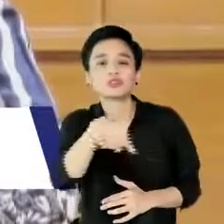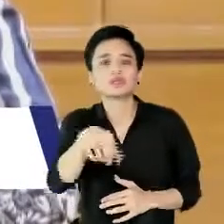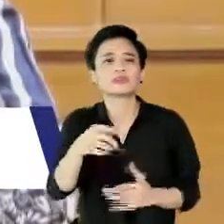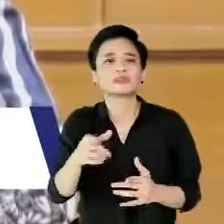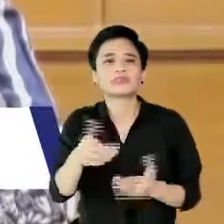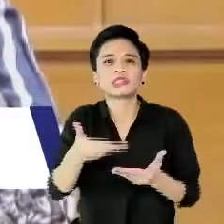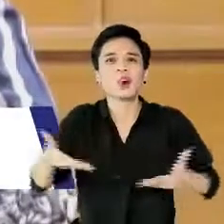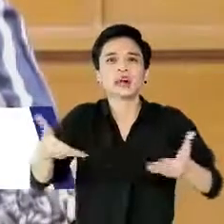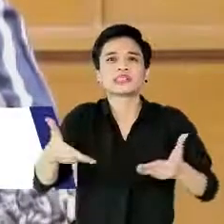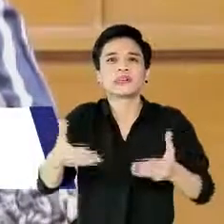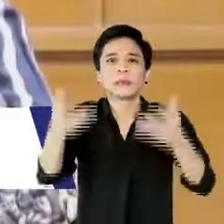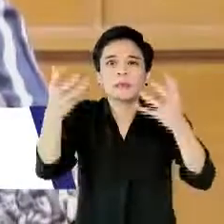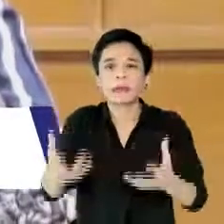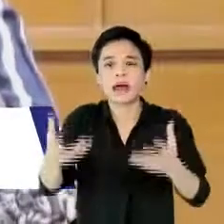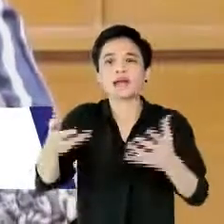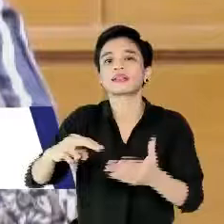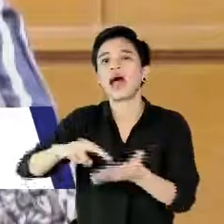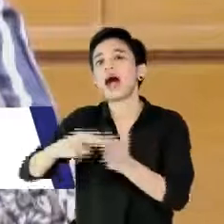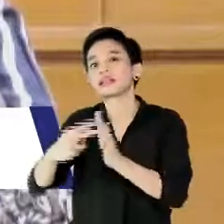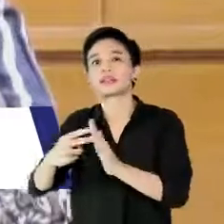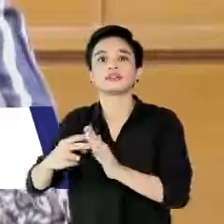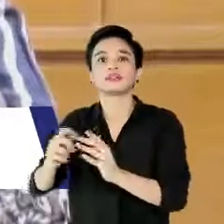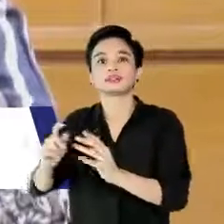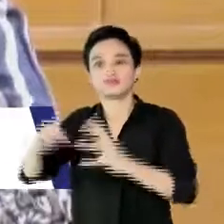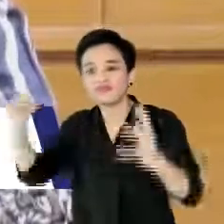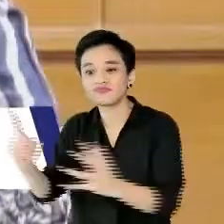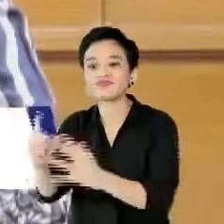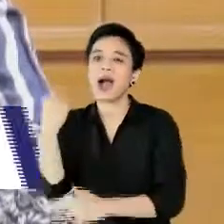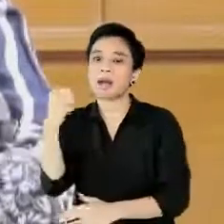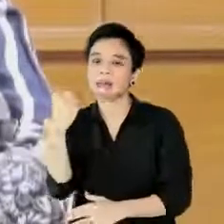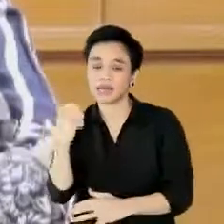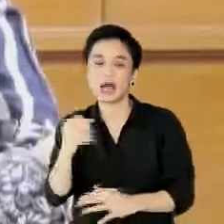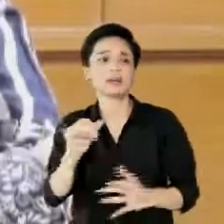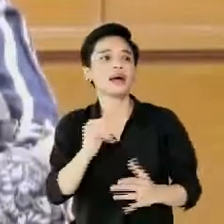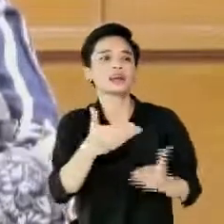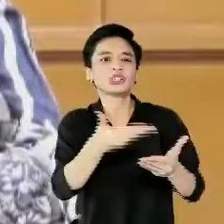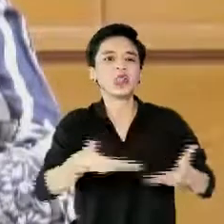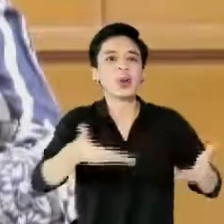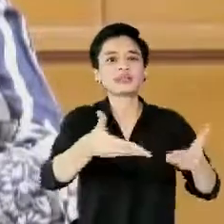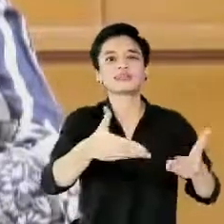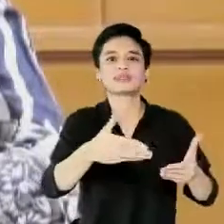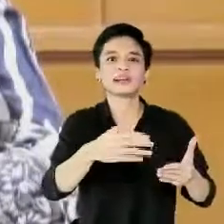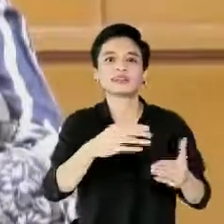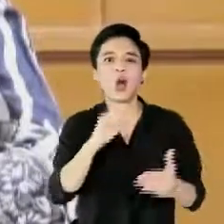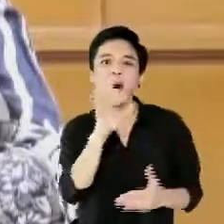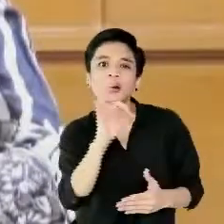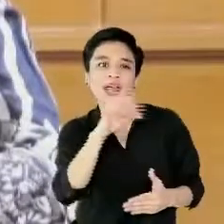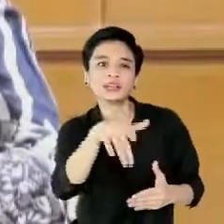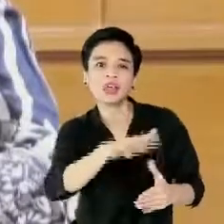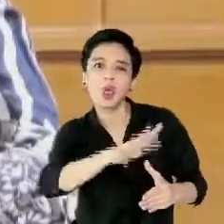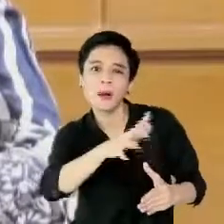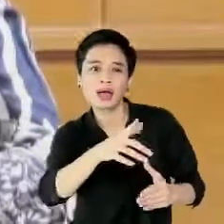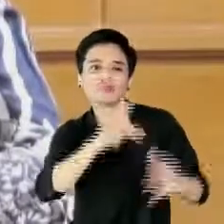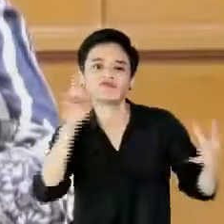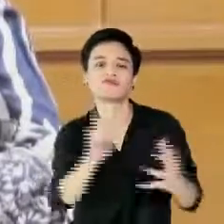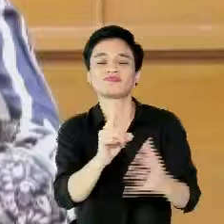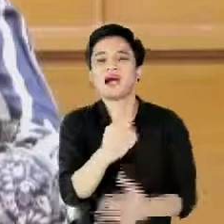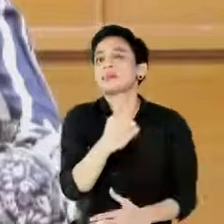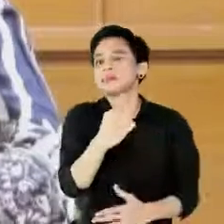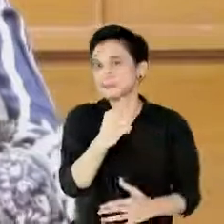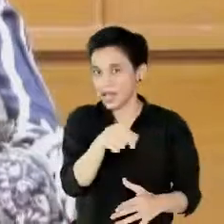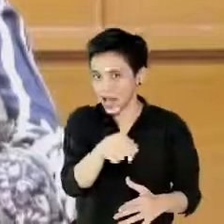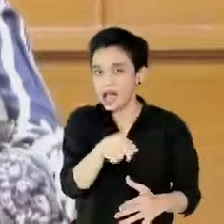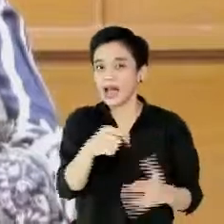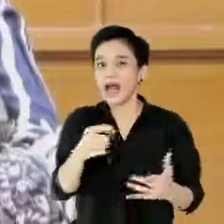sendiri artinya tidak bisa melakukan sunnah orange juga nah telah ada instruksi Mendagri juga yang menjadi rujukan untuk kegiatan kegiatan tatap muka